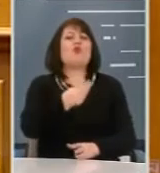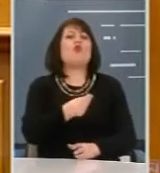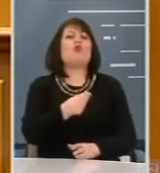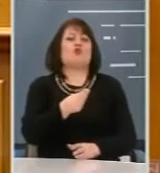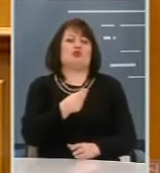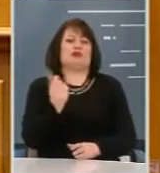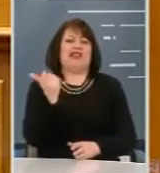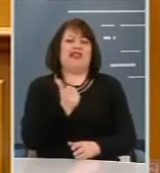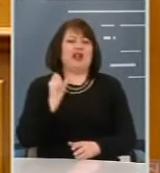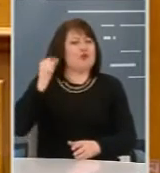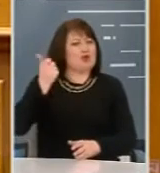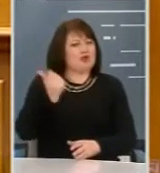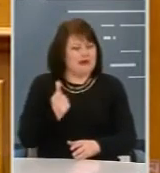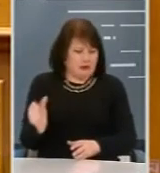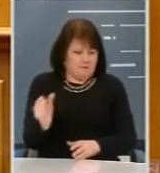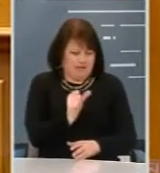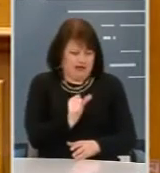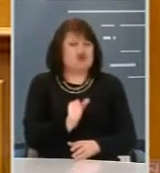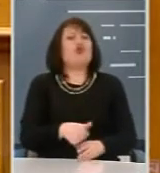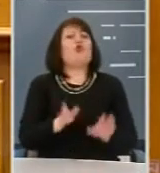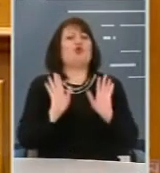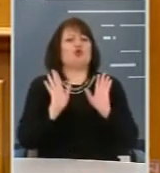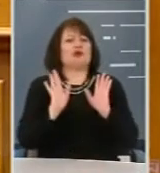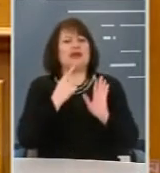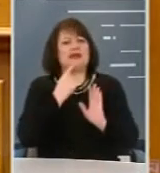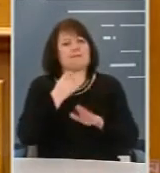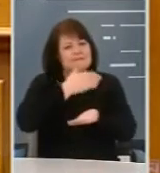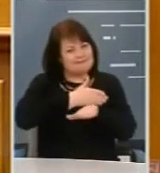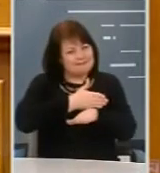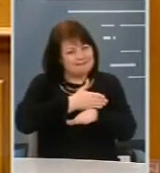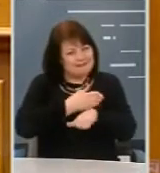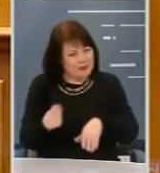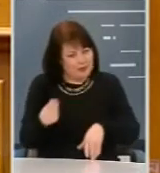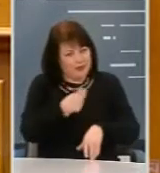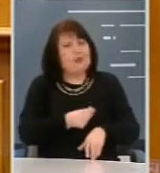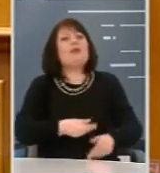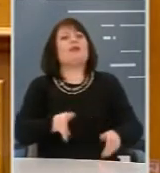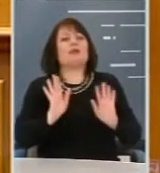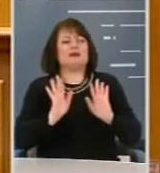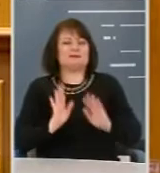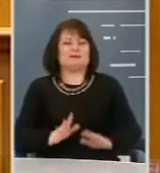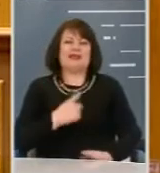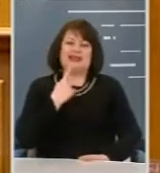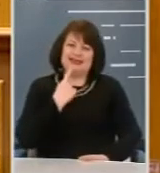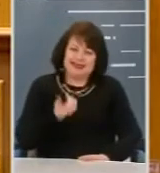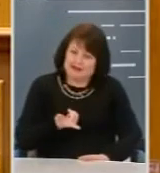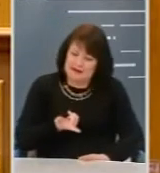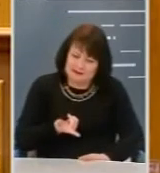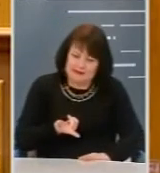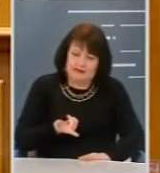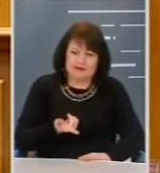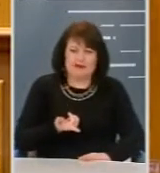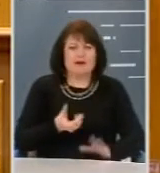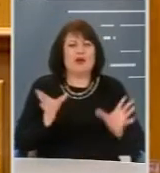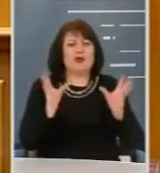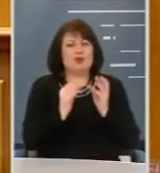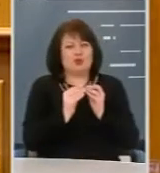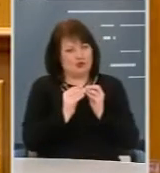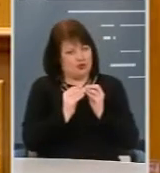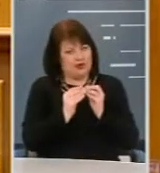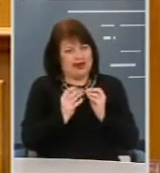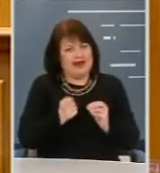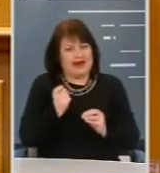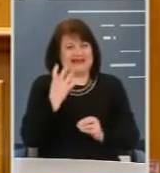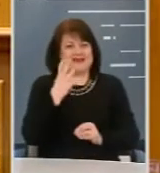την πληρωμή του πρώτου δανείου, ενώ είχαν μπει ενέχειρο. Δηλαδή, δανειοδοτήθηκαν με συνολικό χρέος